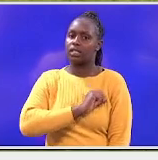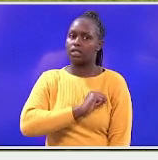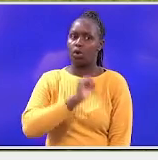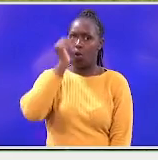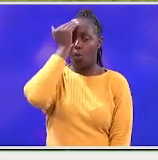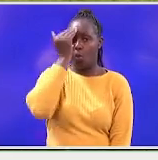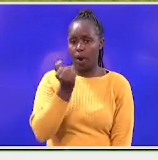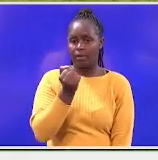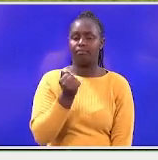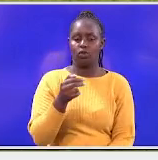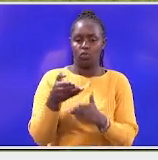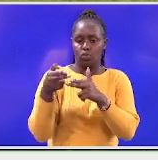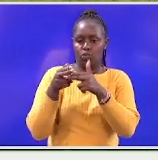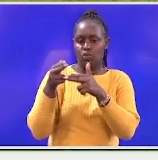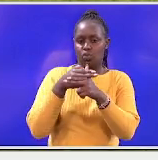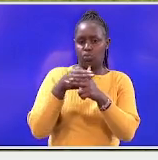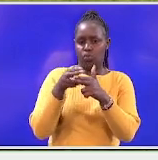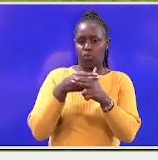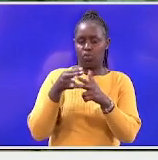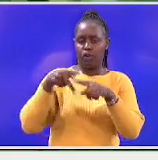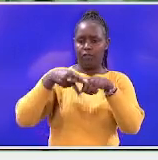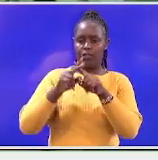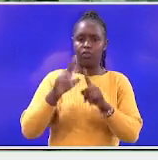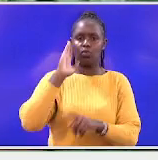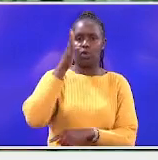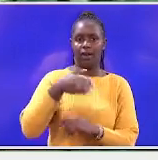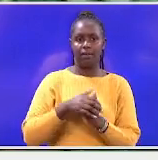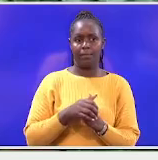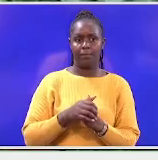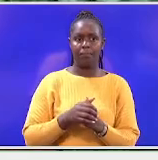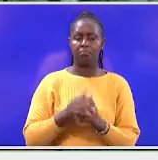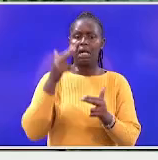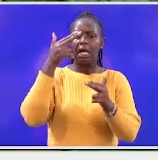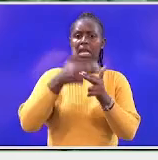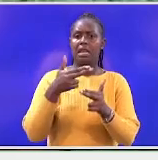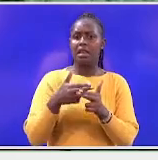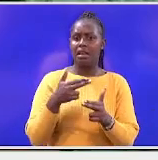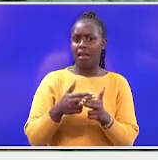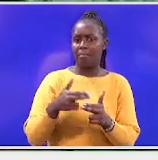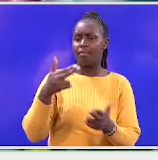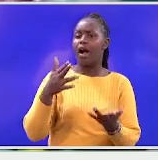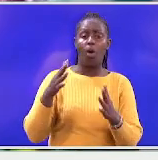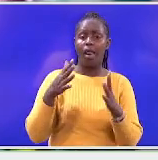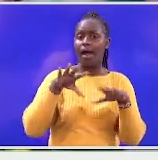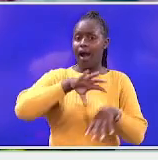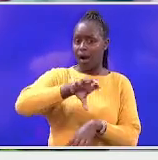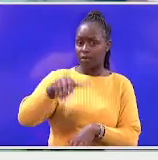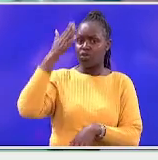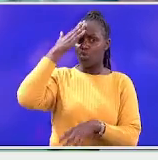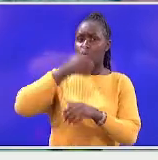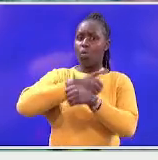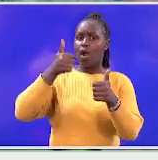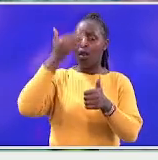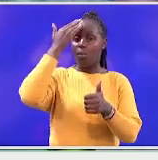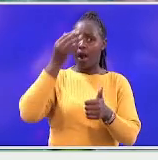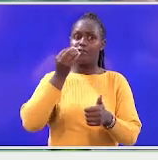because it's going to be done very, very soon. Japo jina kubwa kutokana na mazao ya shambani kwenye maeneo ya miji